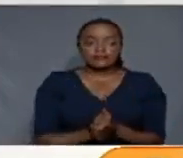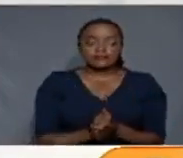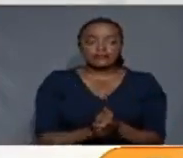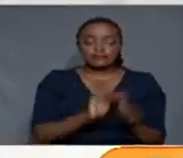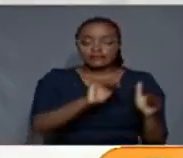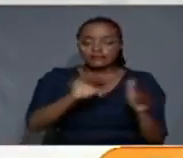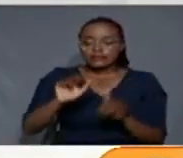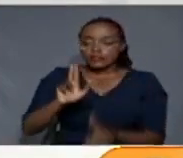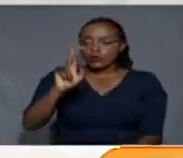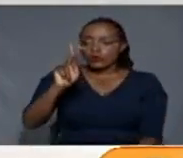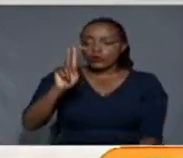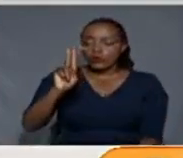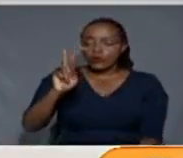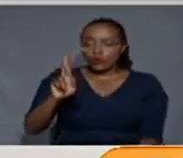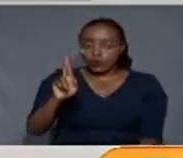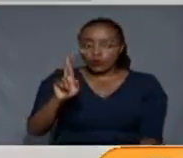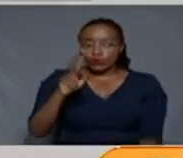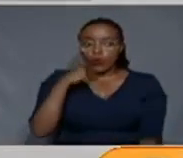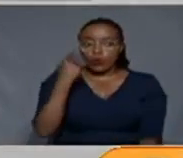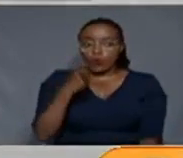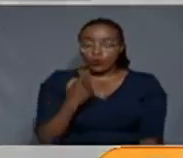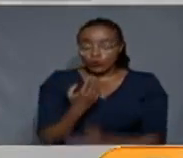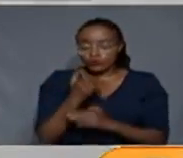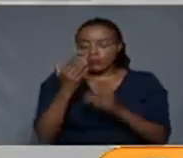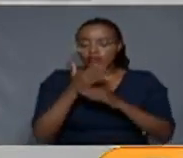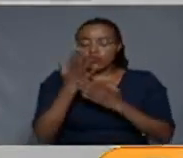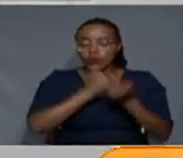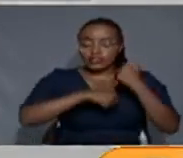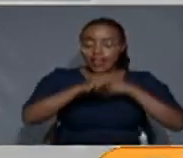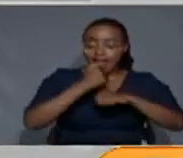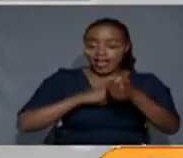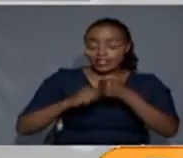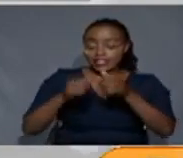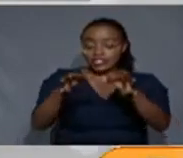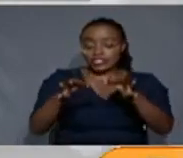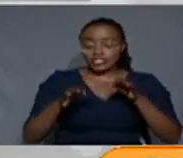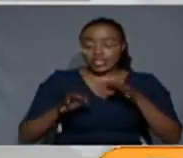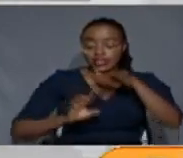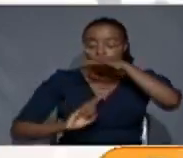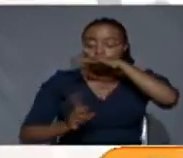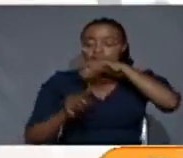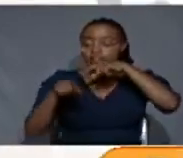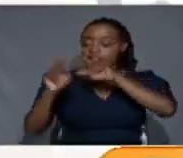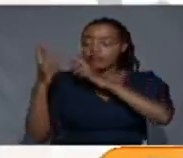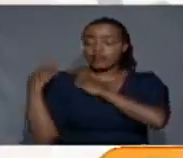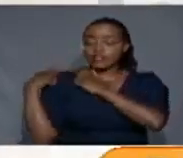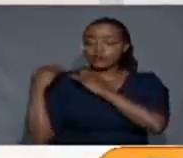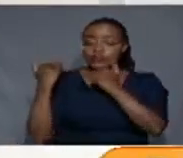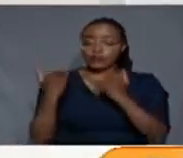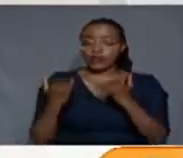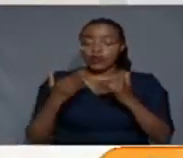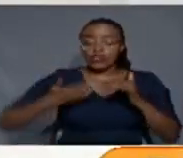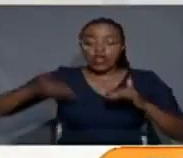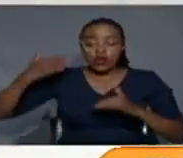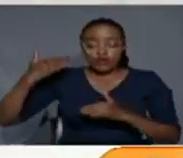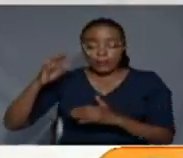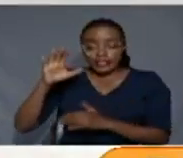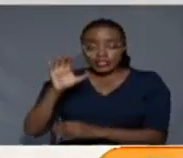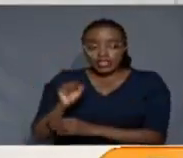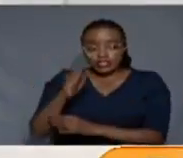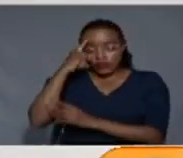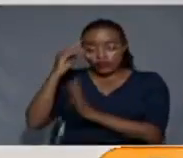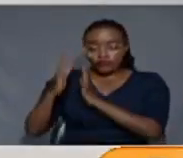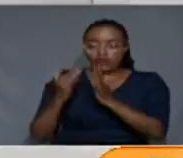Ukur Yattani, ambaye amekuwa kaimu waziri wa hazina ya taifa, sasa ataiongoza wizara hiyo, na aliyekuwa waziri wa